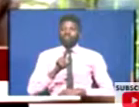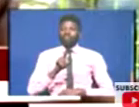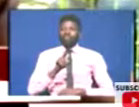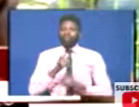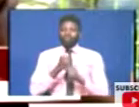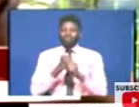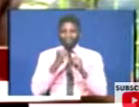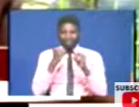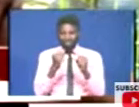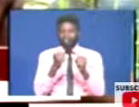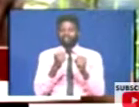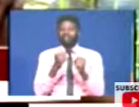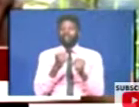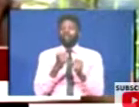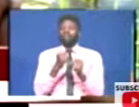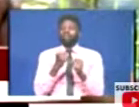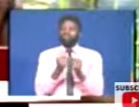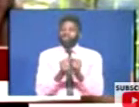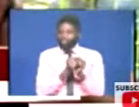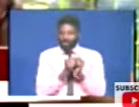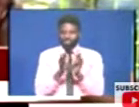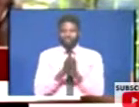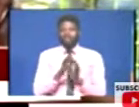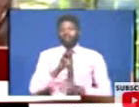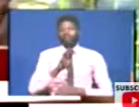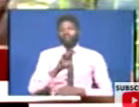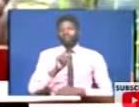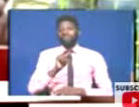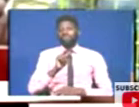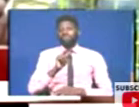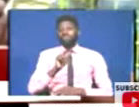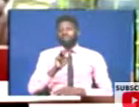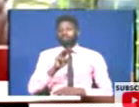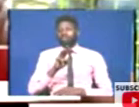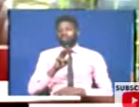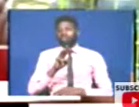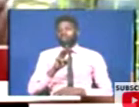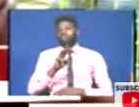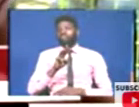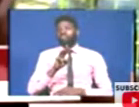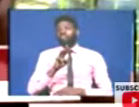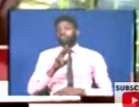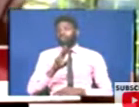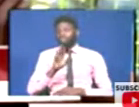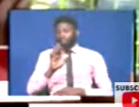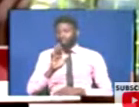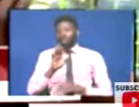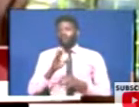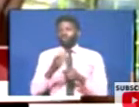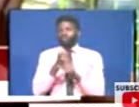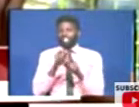kusaidiana pamoja na Watamu Marine Association na mashirika mengine ambayo yako hapa kuhakikisha